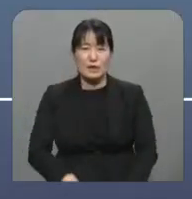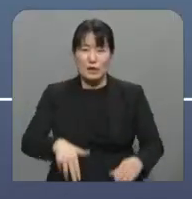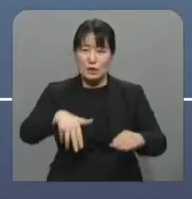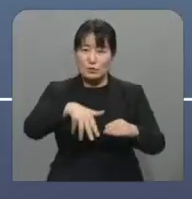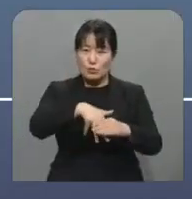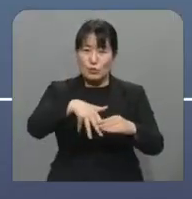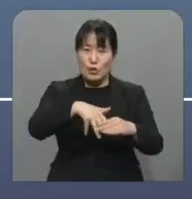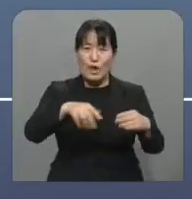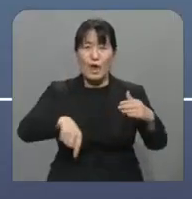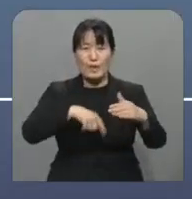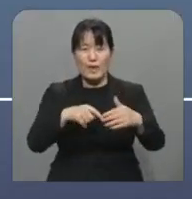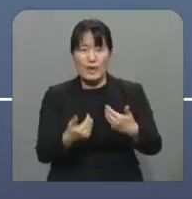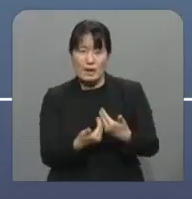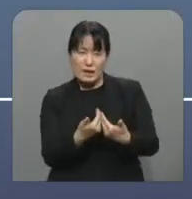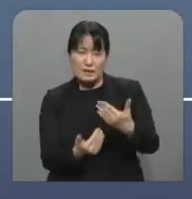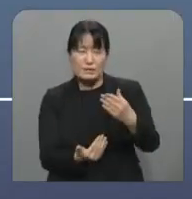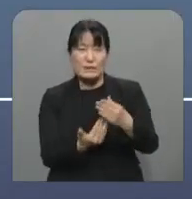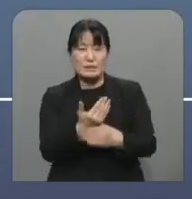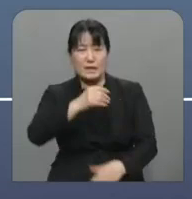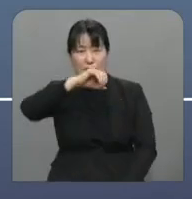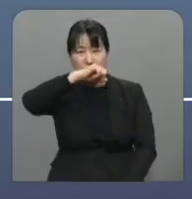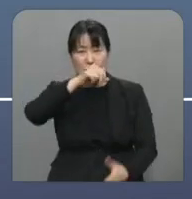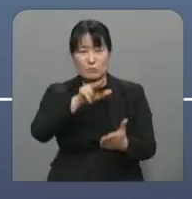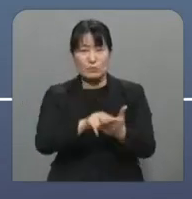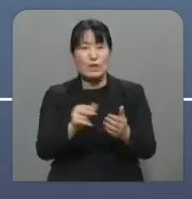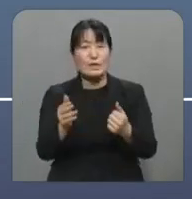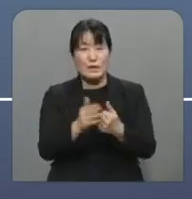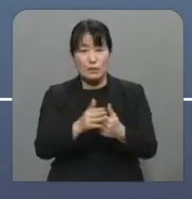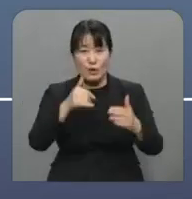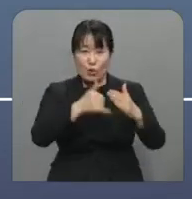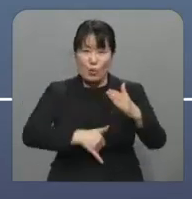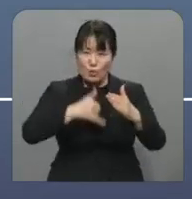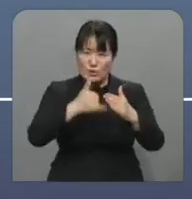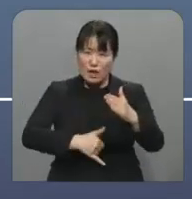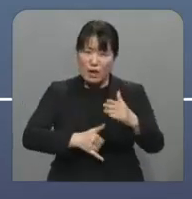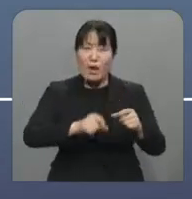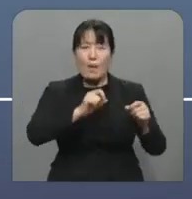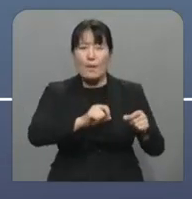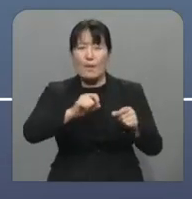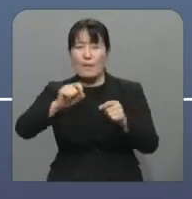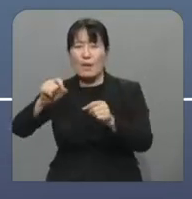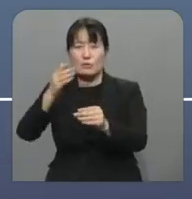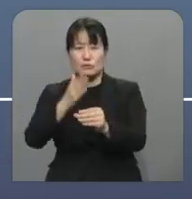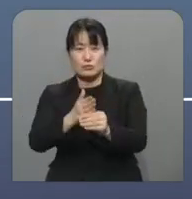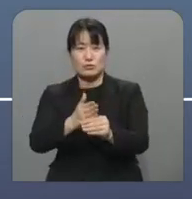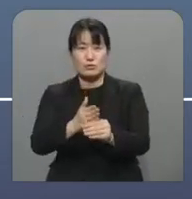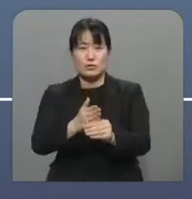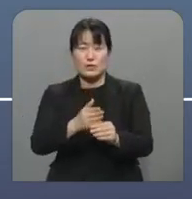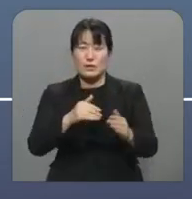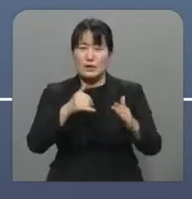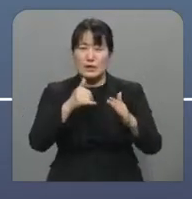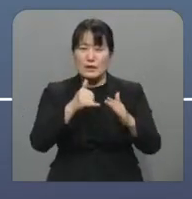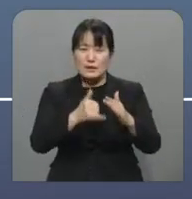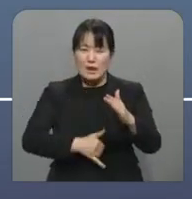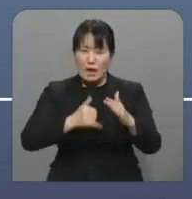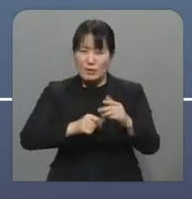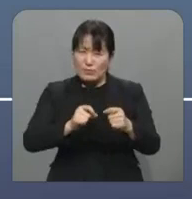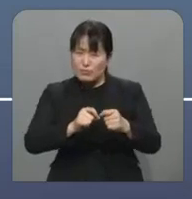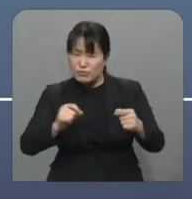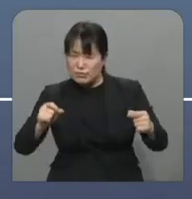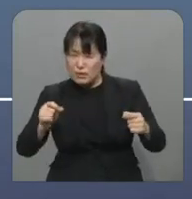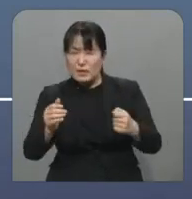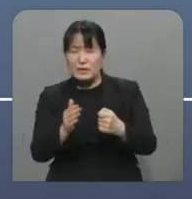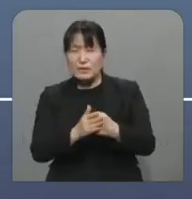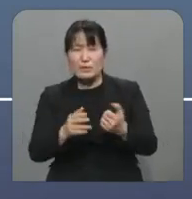는 종단 내 갈등과 예산 등의 문제로 공사가 지연됐다 고 밝혔습니다 또 사업장 기와 도중에 의료 와